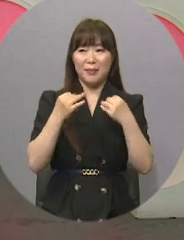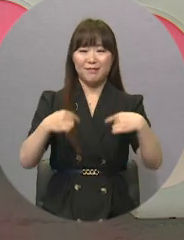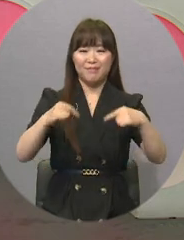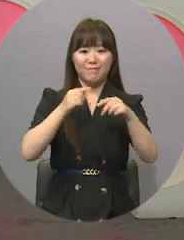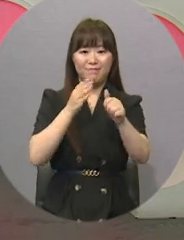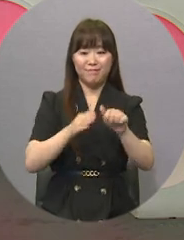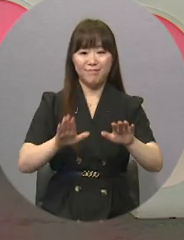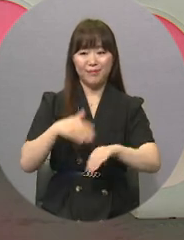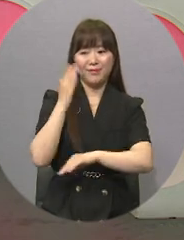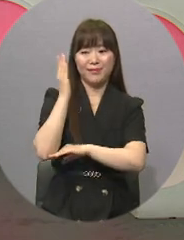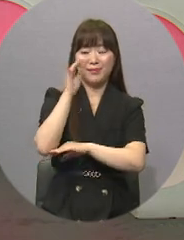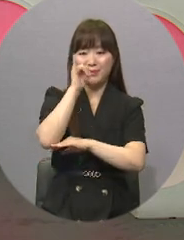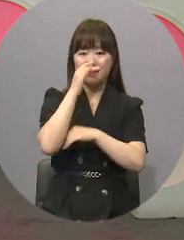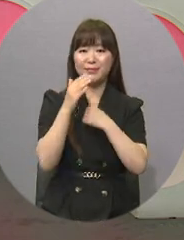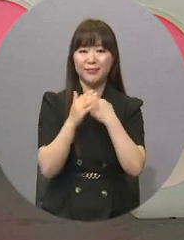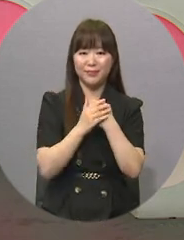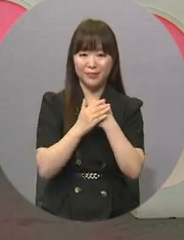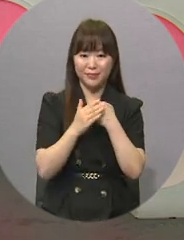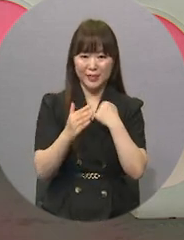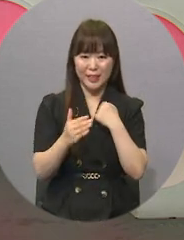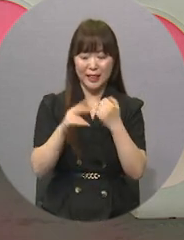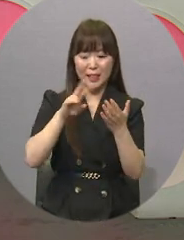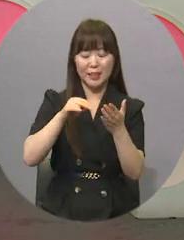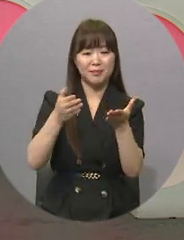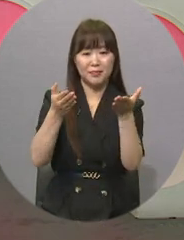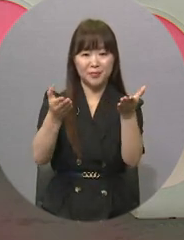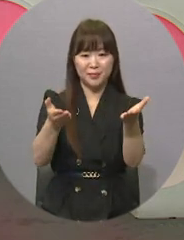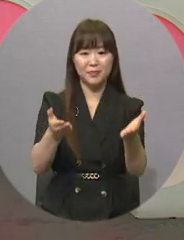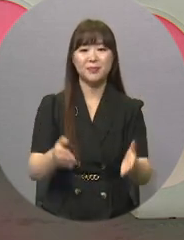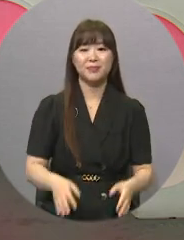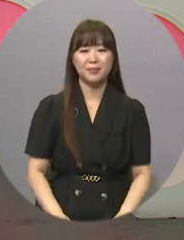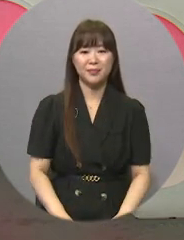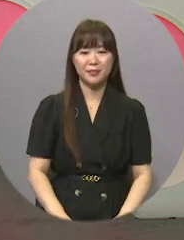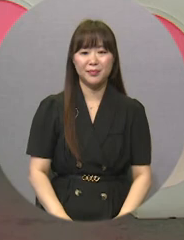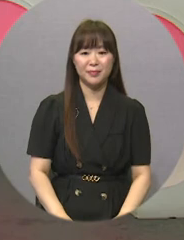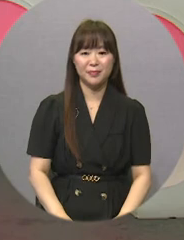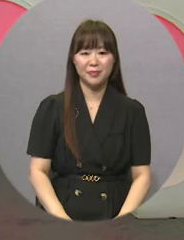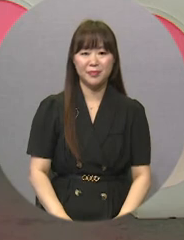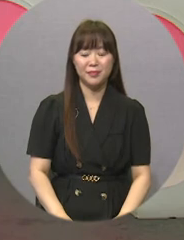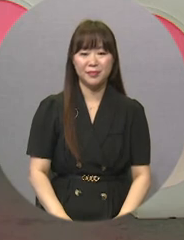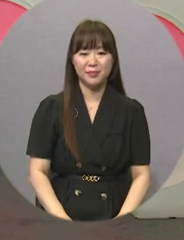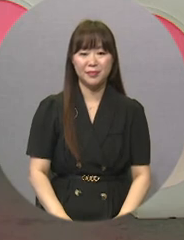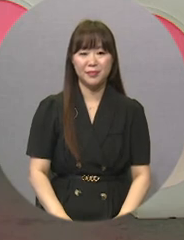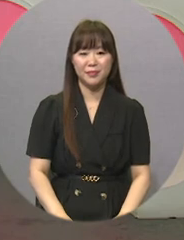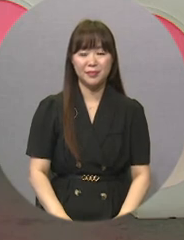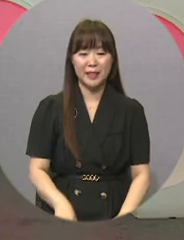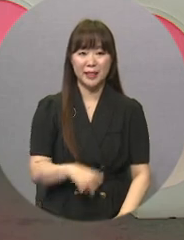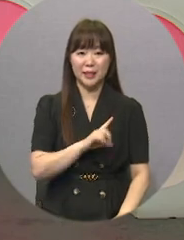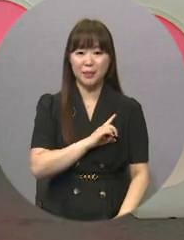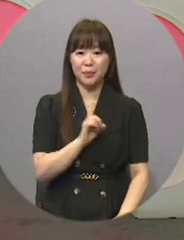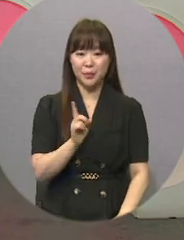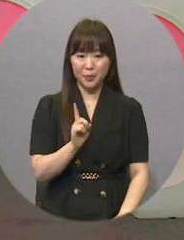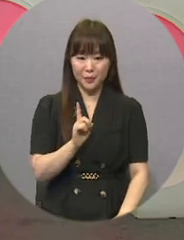자, 오늘 또 사연이 도착해 있어서 네. 제가 또 사연 읽어드리려고 이렇게 준비를 해가지고 왔습니다. 네. 제목이